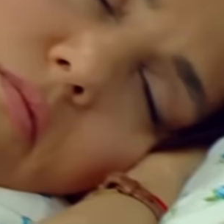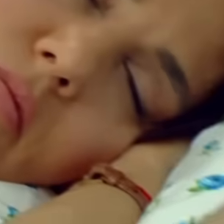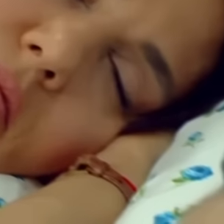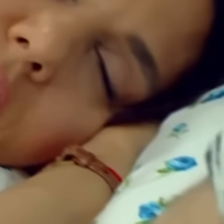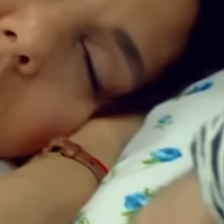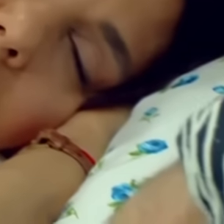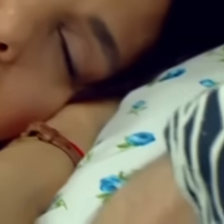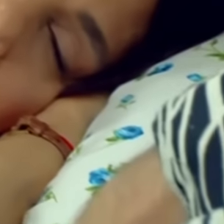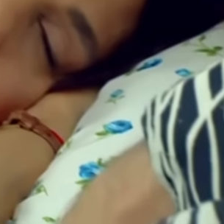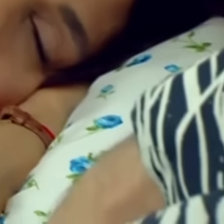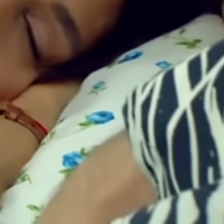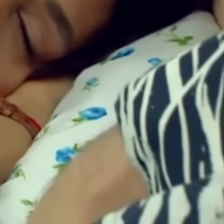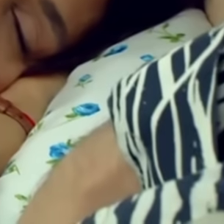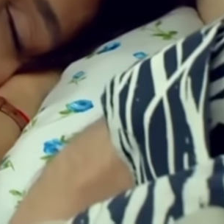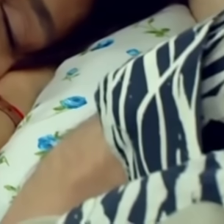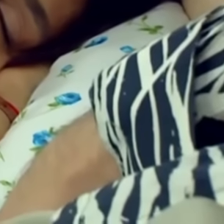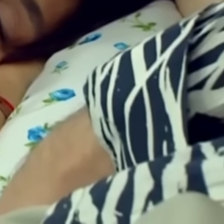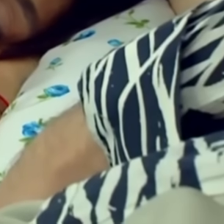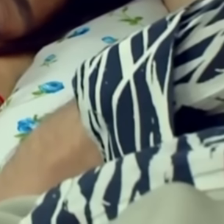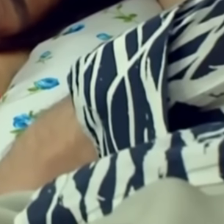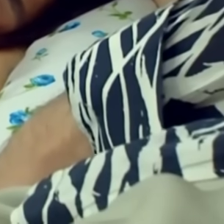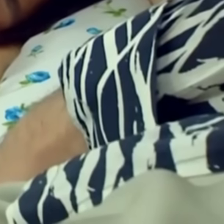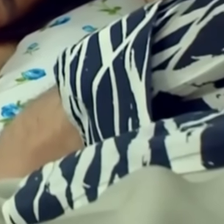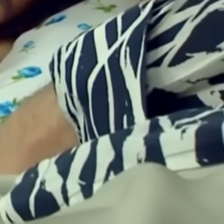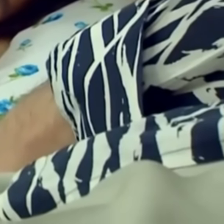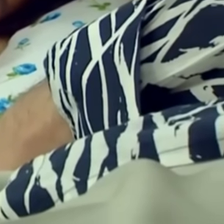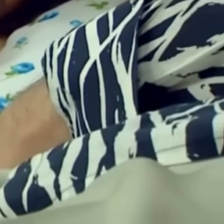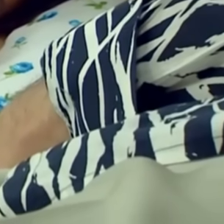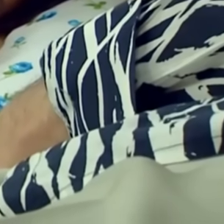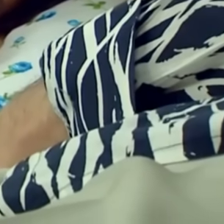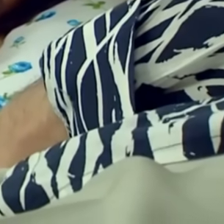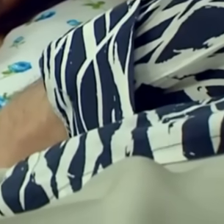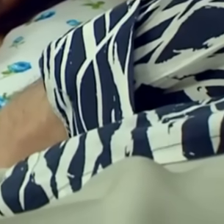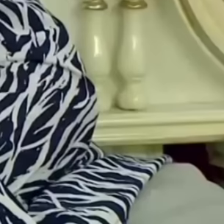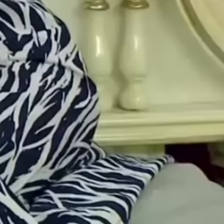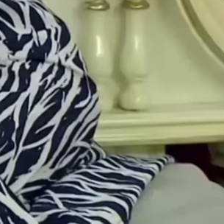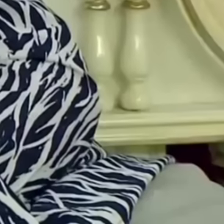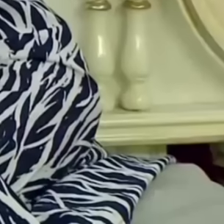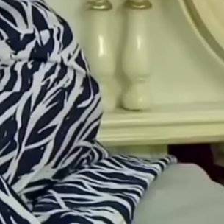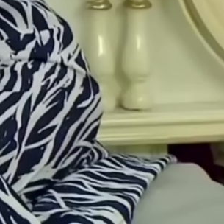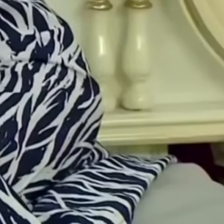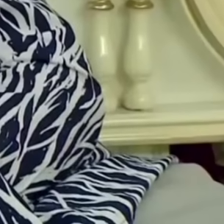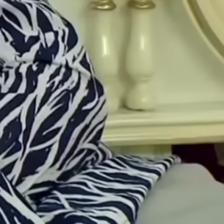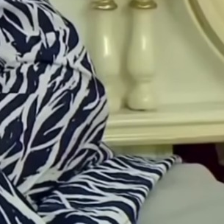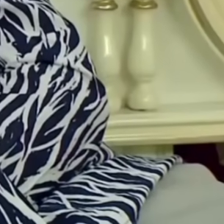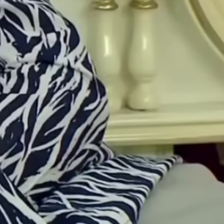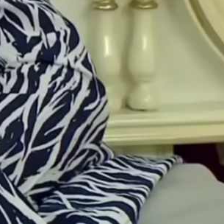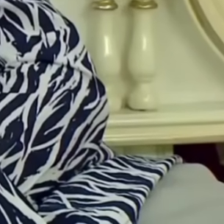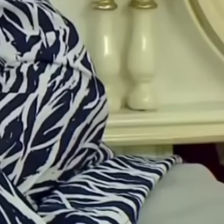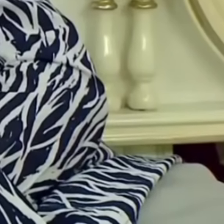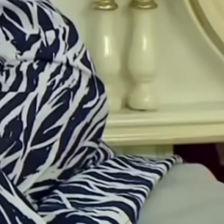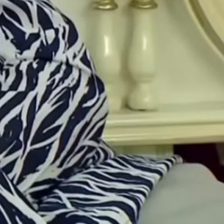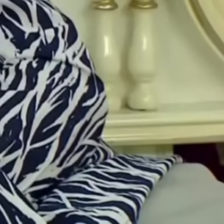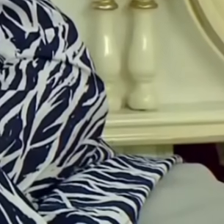Gülden krem rengi işlemeli ahşap başlı karyolada pembe geceliğiyle uyuyor. Ahmet giyinip yanına uzanmış, tebessümle saçlarını